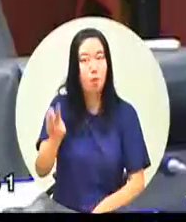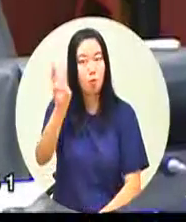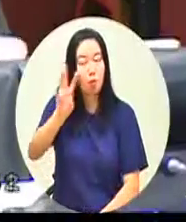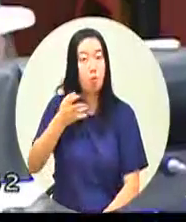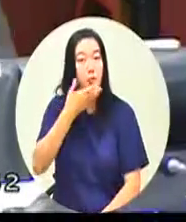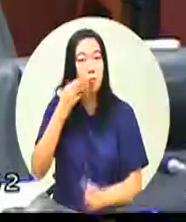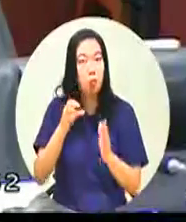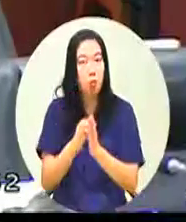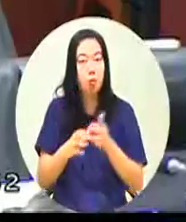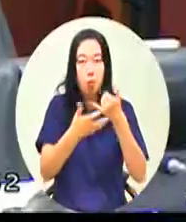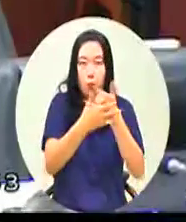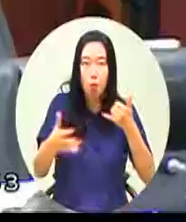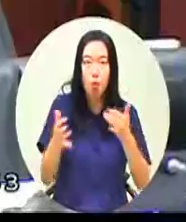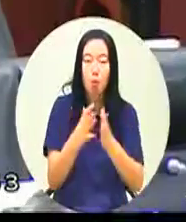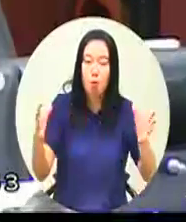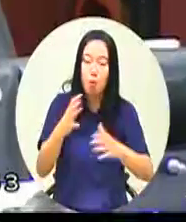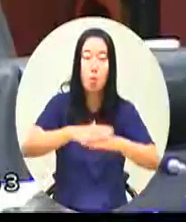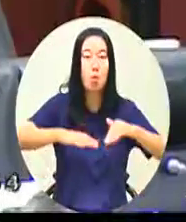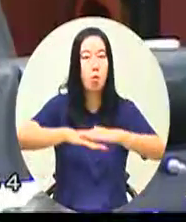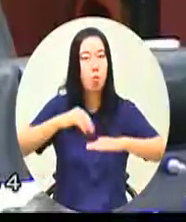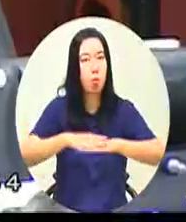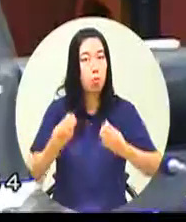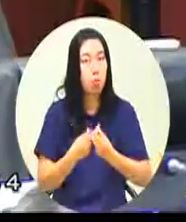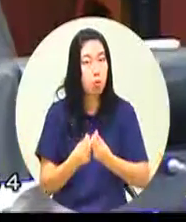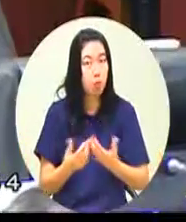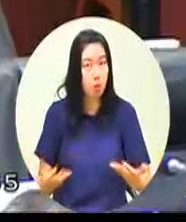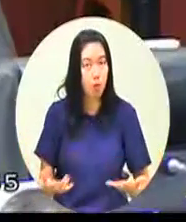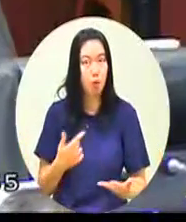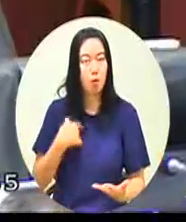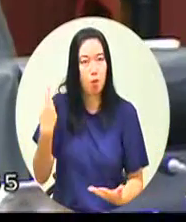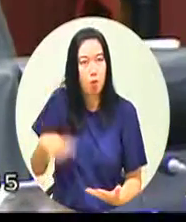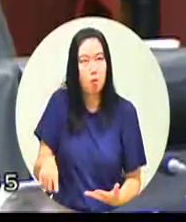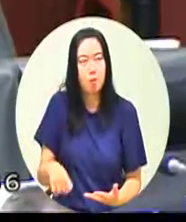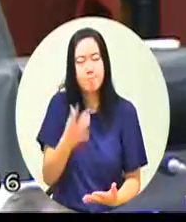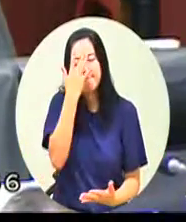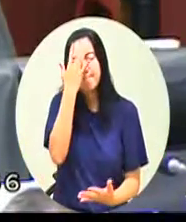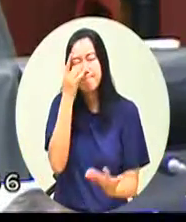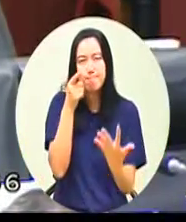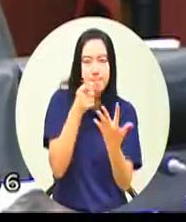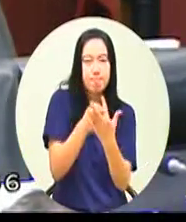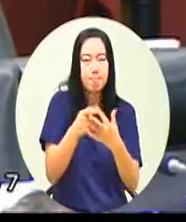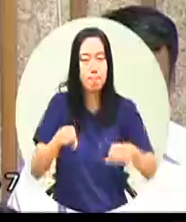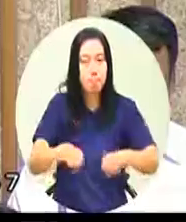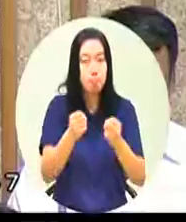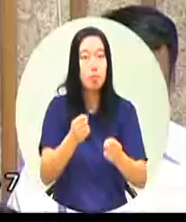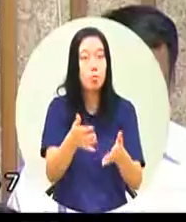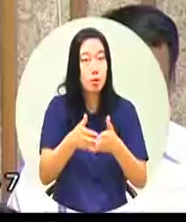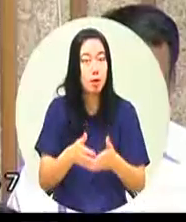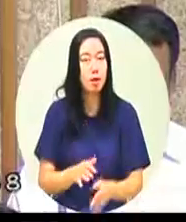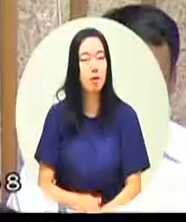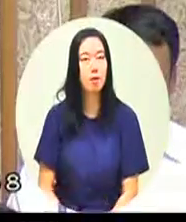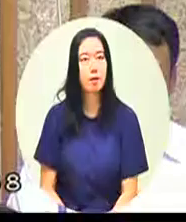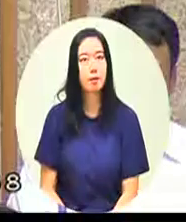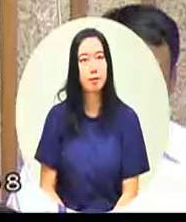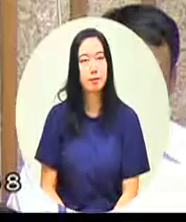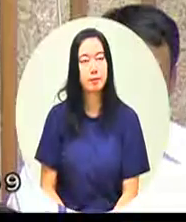局怎么样配合，所以这一点就是我们要突破的啊。 是，所以说我就说跟议员报告，就是说我